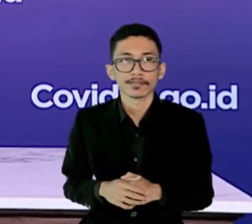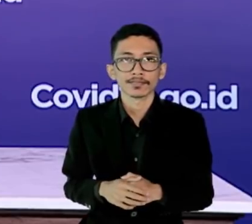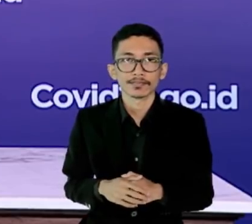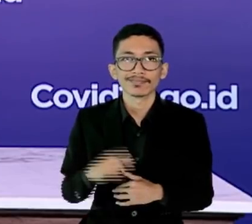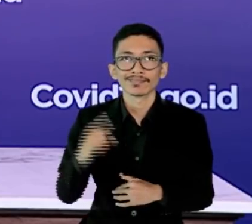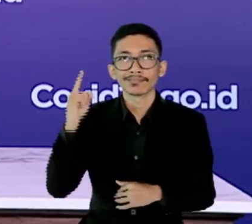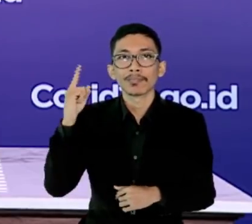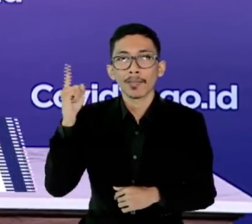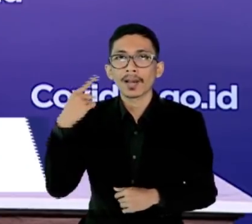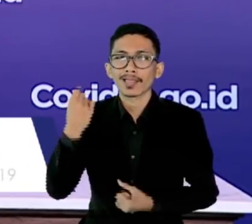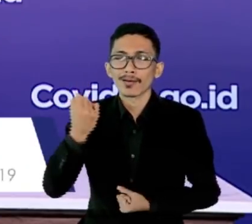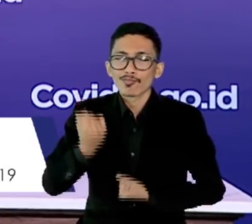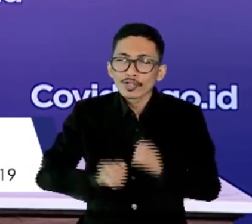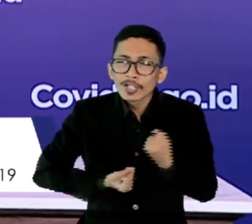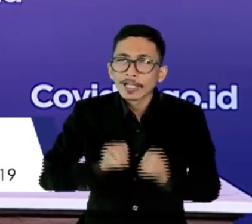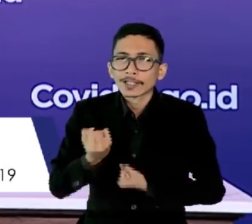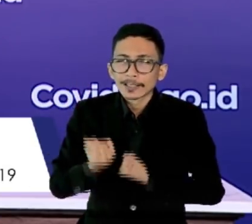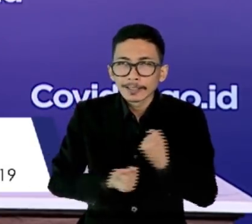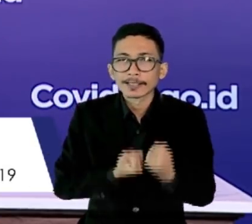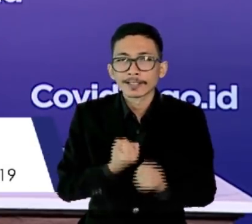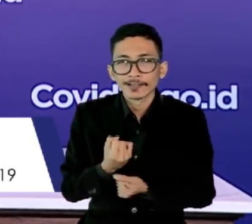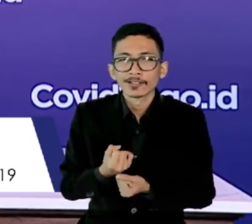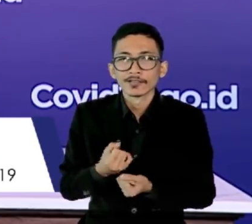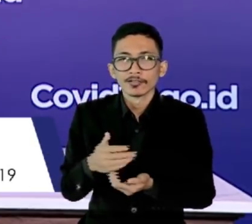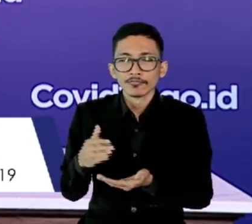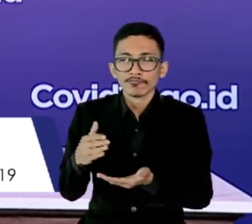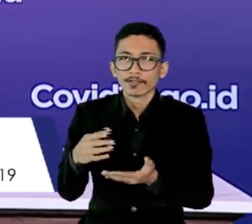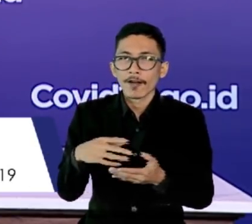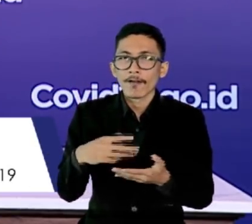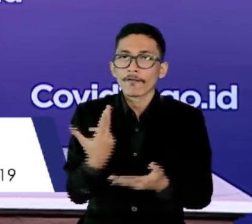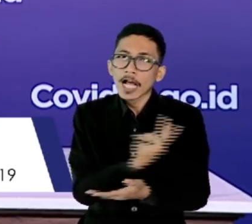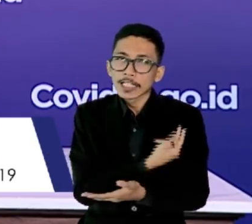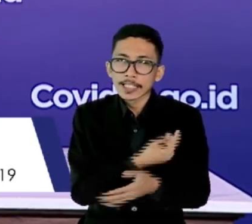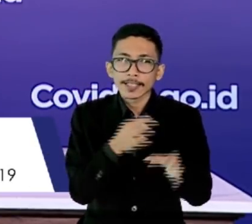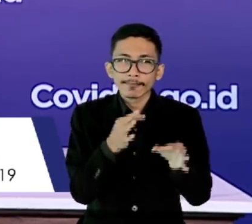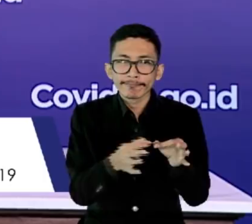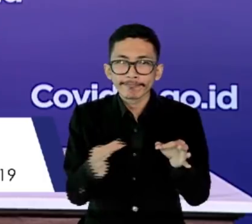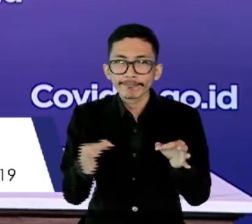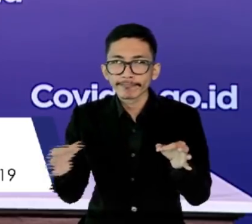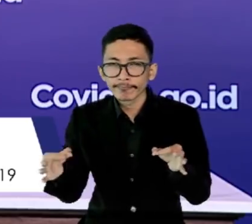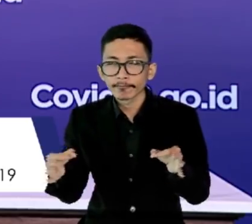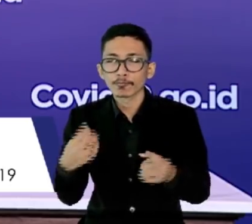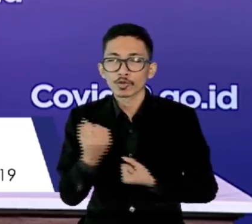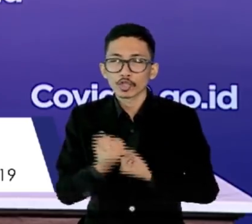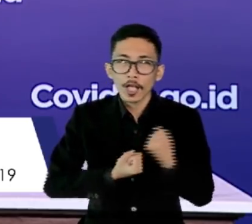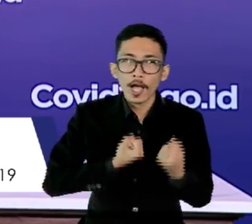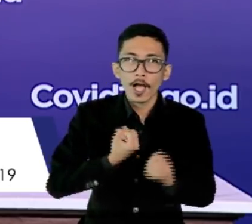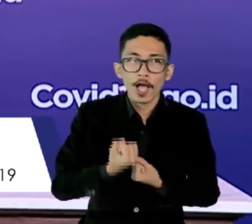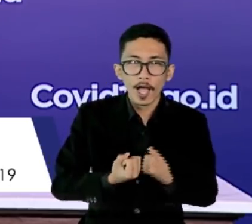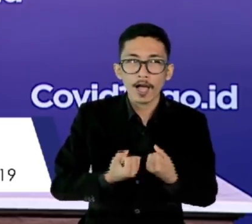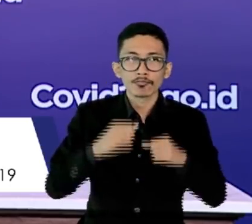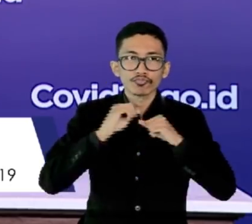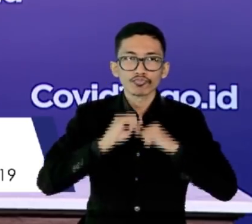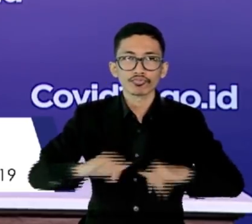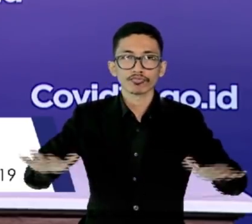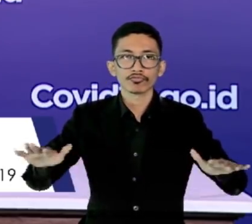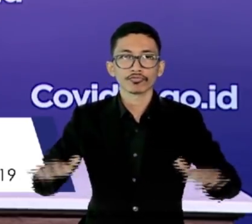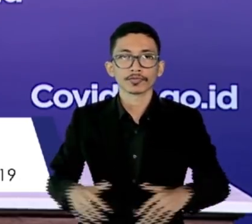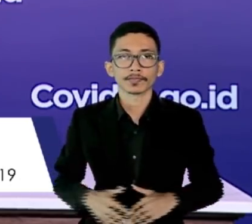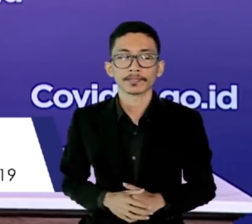terus berupaya memperbanyak stok vaksin untuk memenuhi kebutuhan vaksinasi nasional dari berbagai